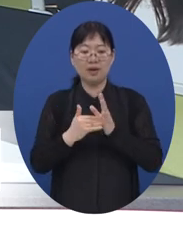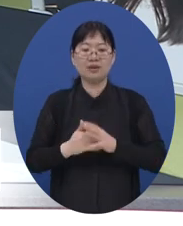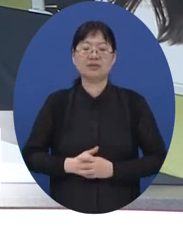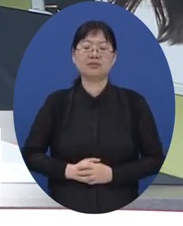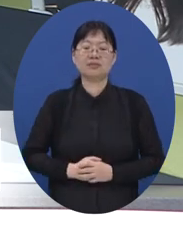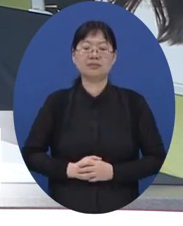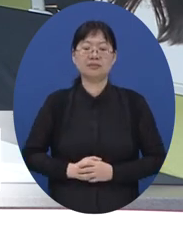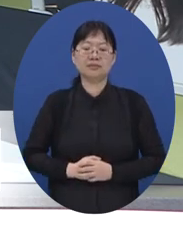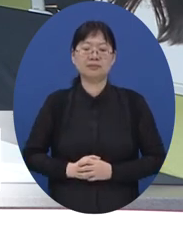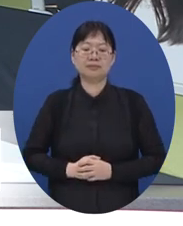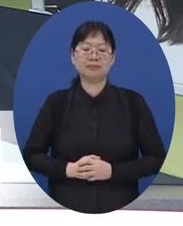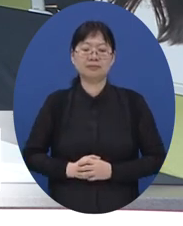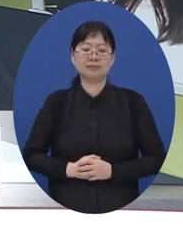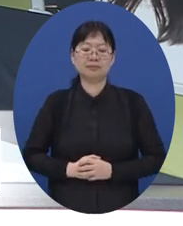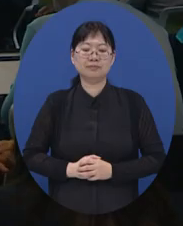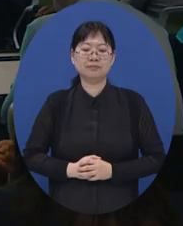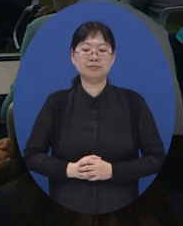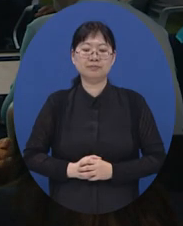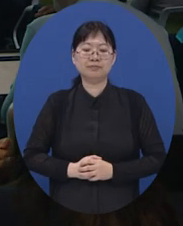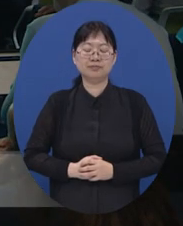보도에 한선지 기자입니다.